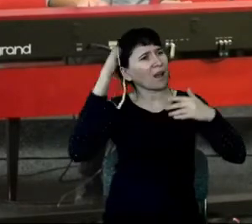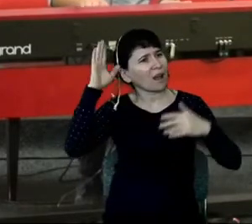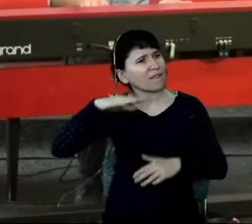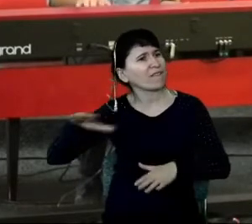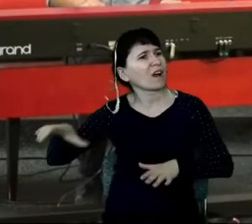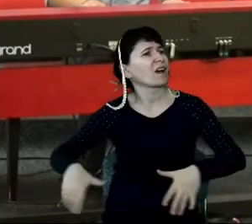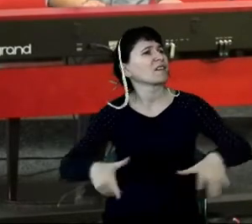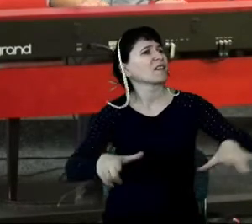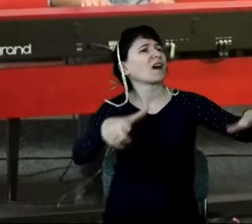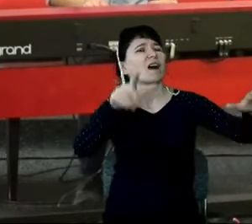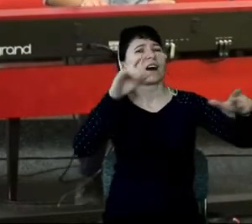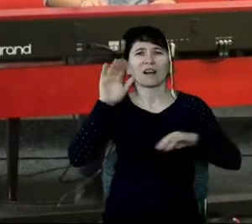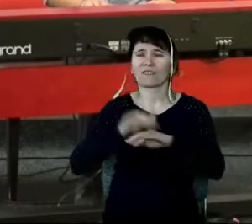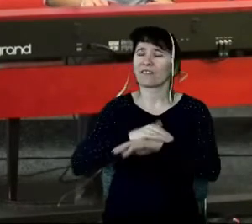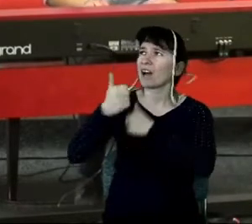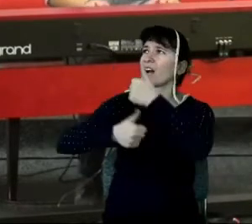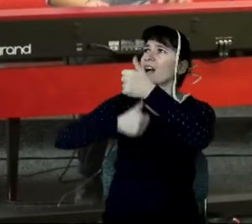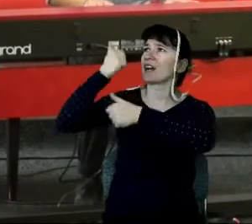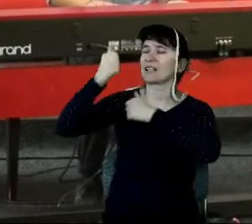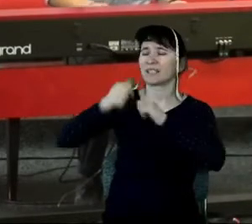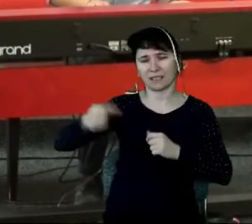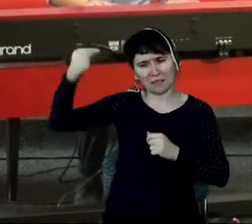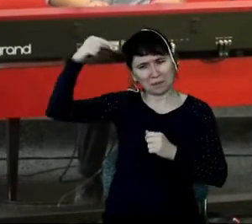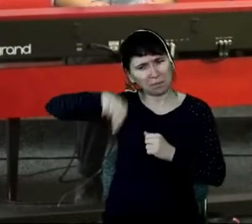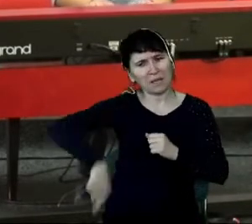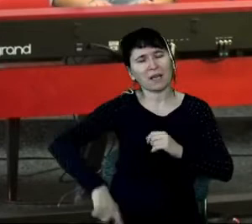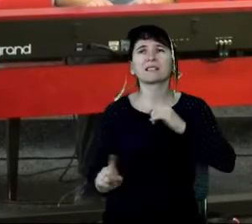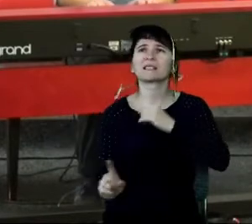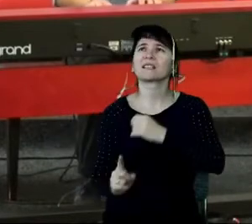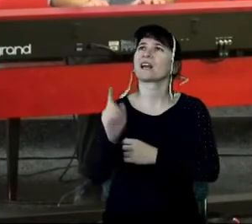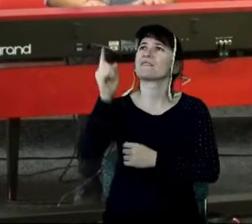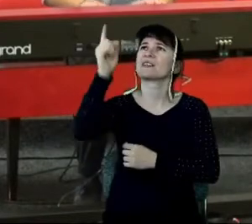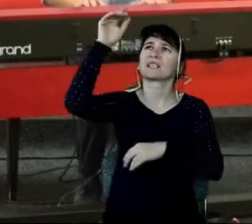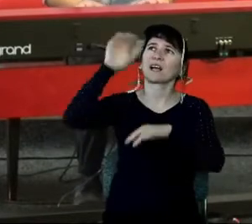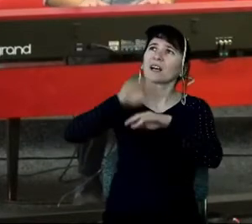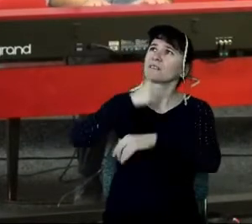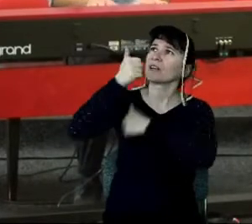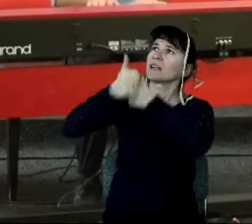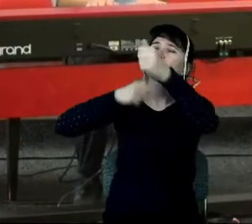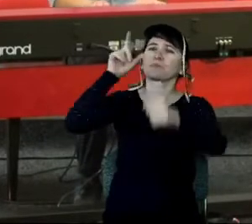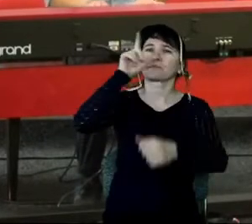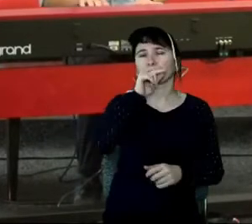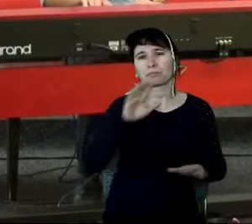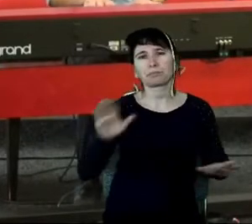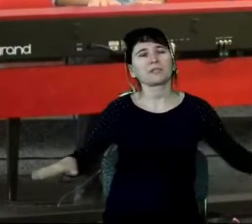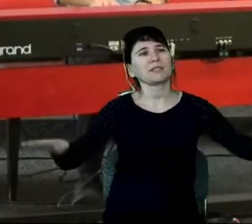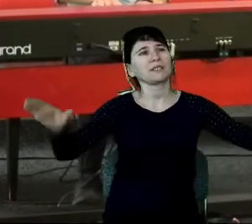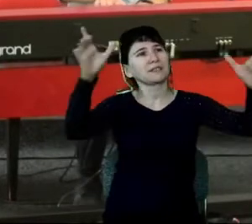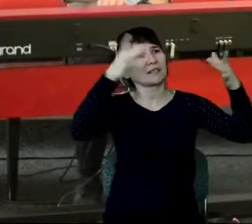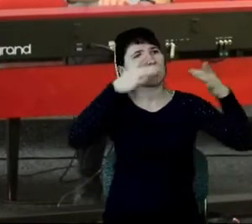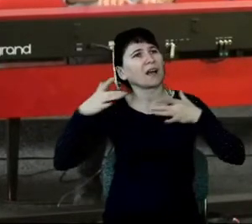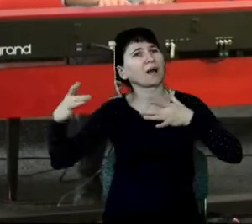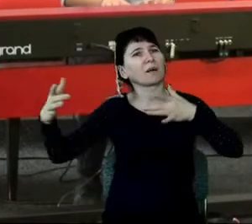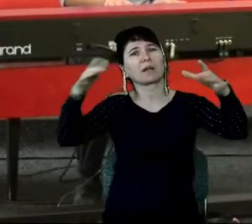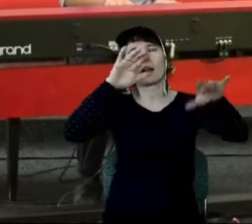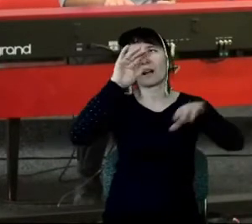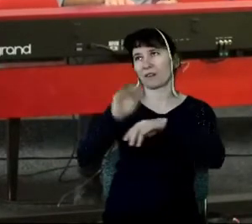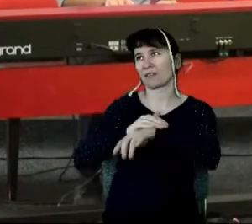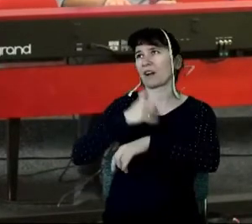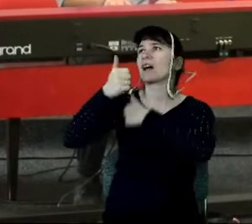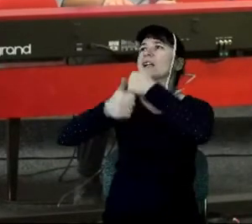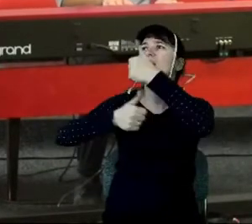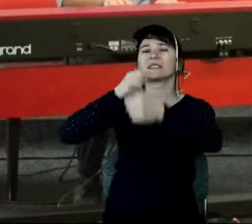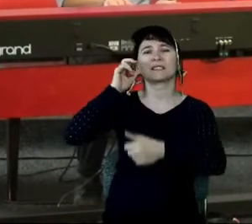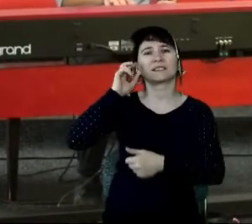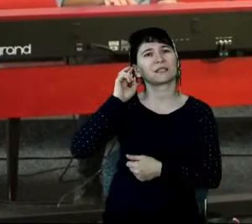вода, хвалите бездна, высота, хвалите птицы, облака,